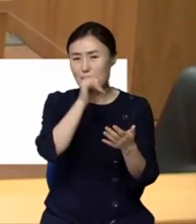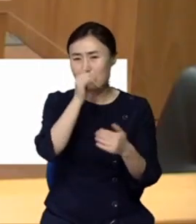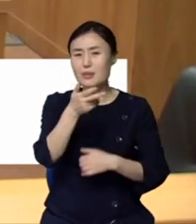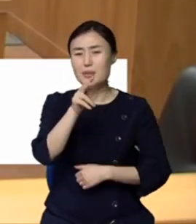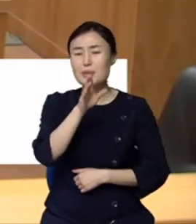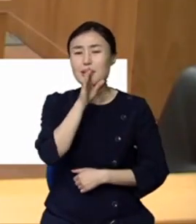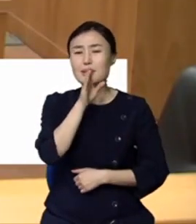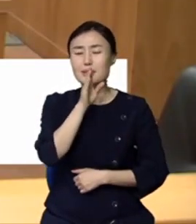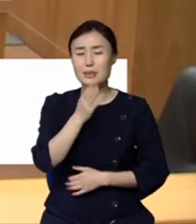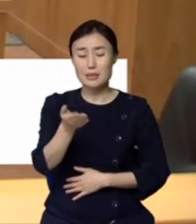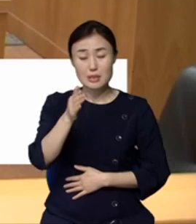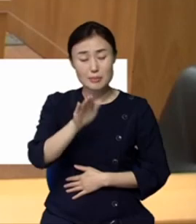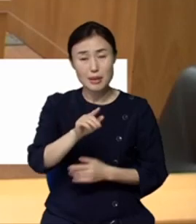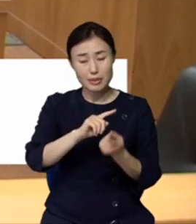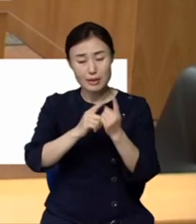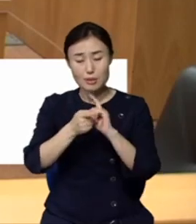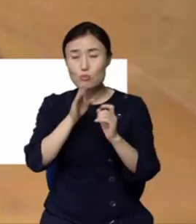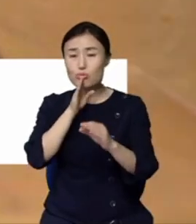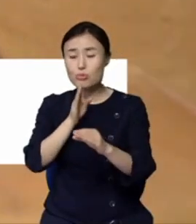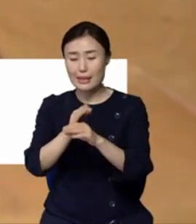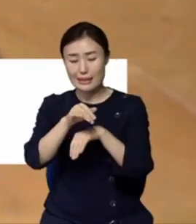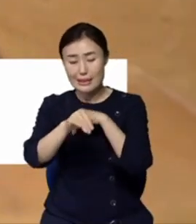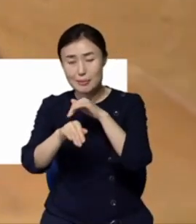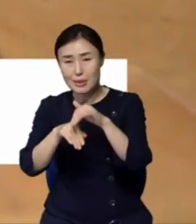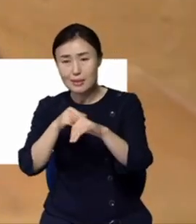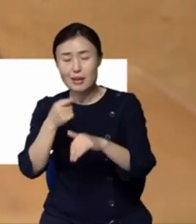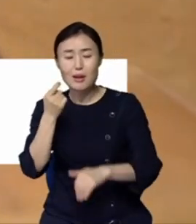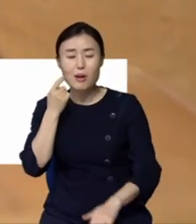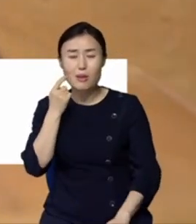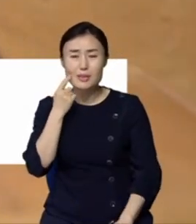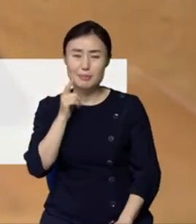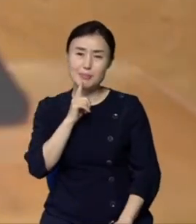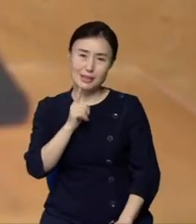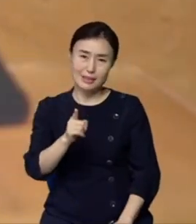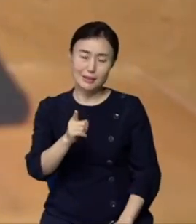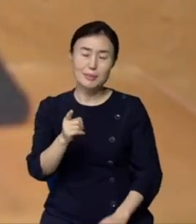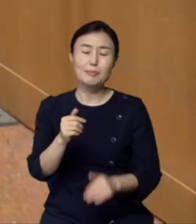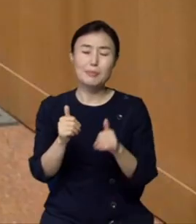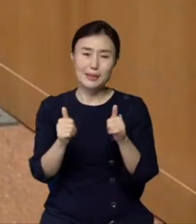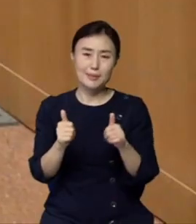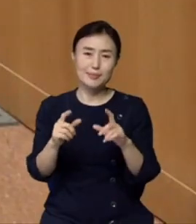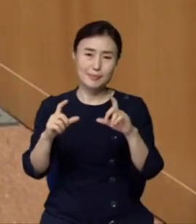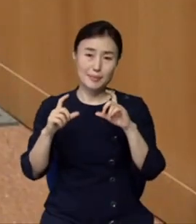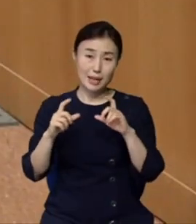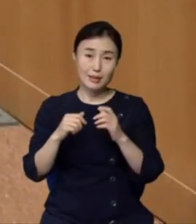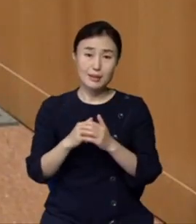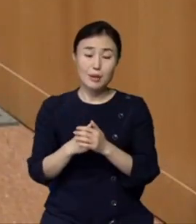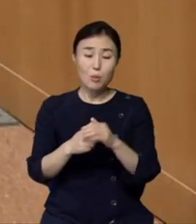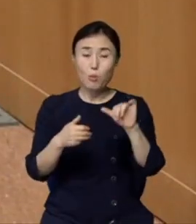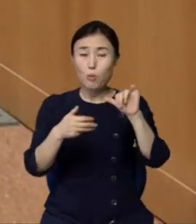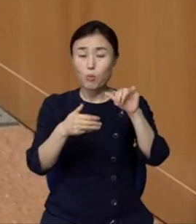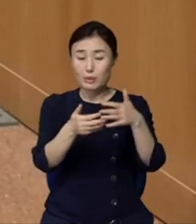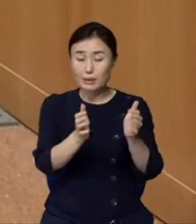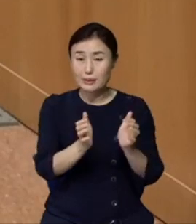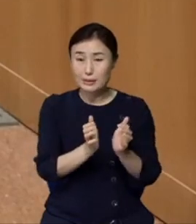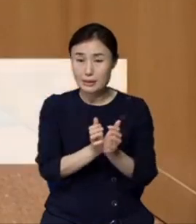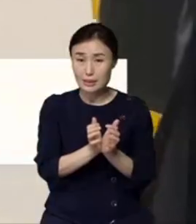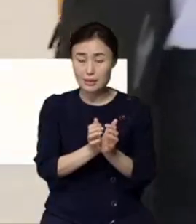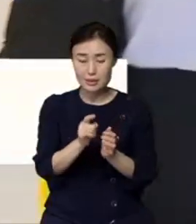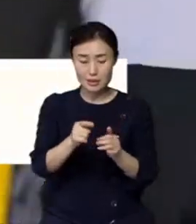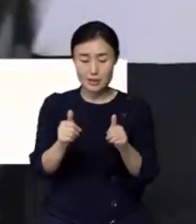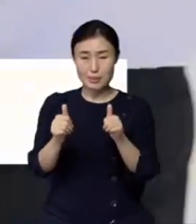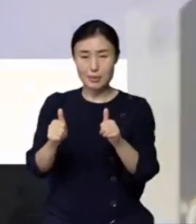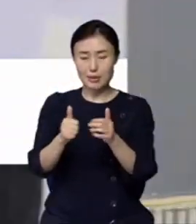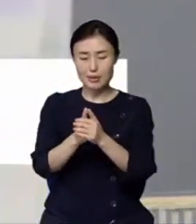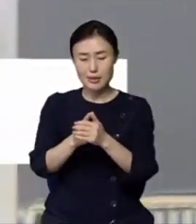사실로 봤으며 대신 북한이 개입했다는 주장만 허위로 판단했습니다. 5월 단체 등 원고들은 이번